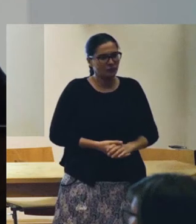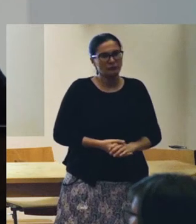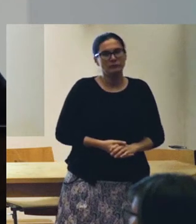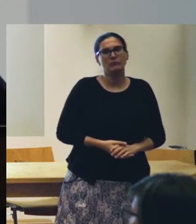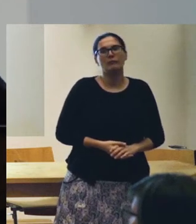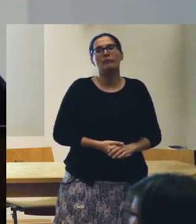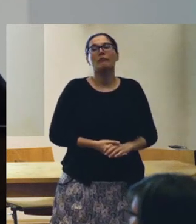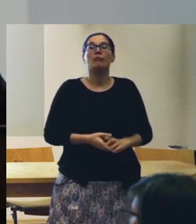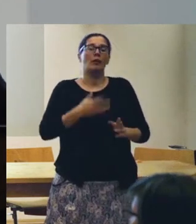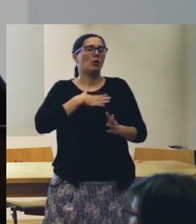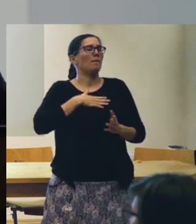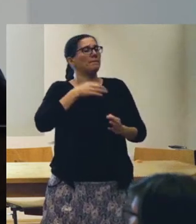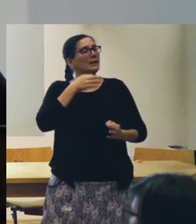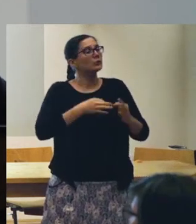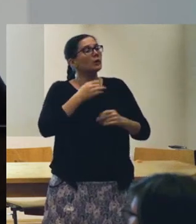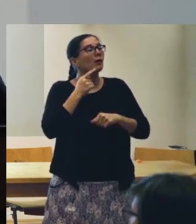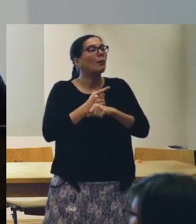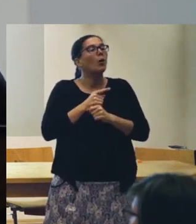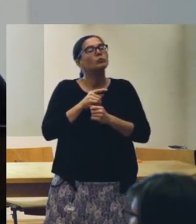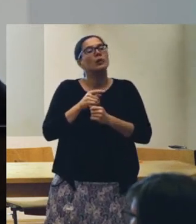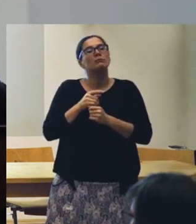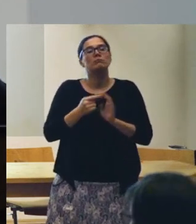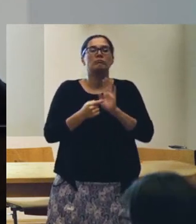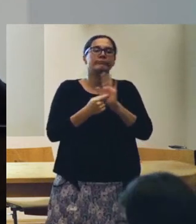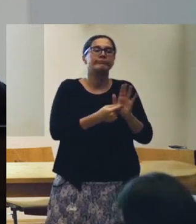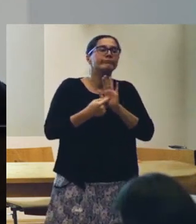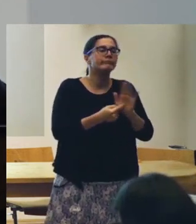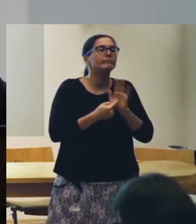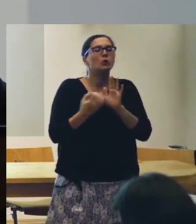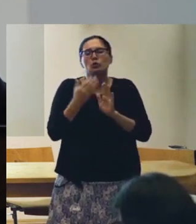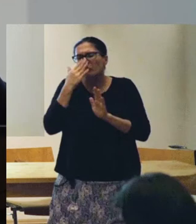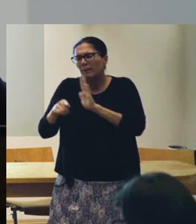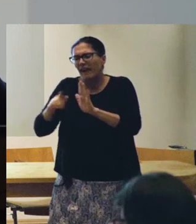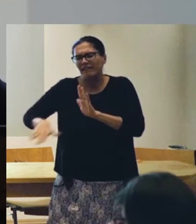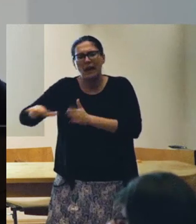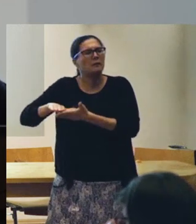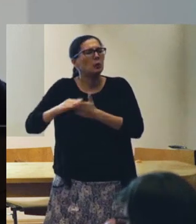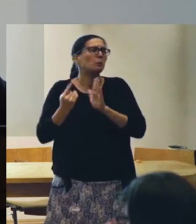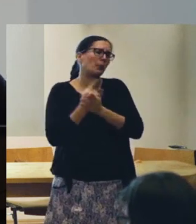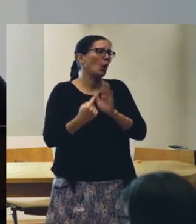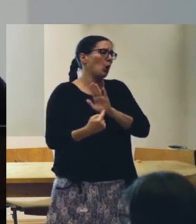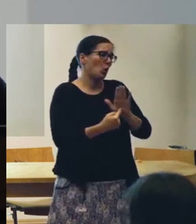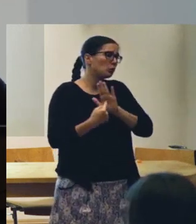buď to tedy jenom pasivně reprodukují, jako opakují ty negativní jevy ve společnosti,